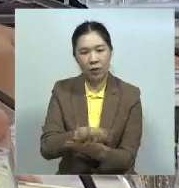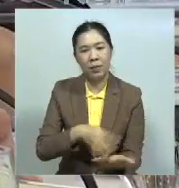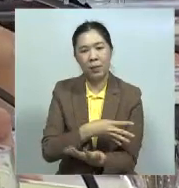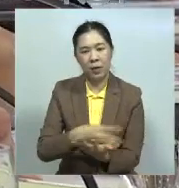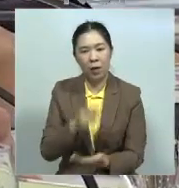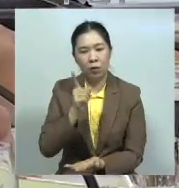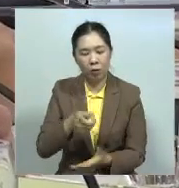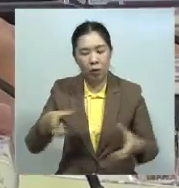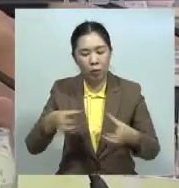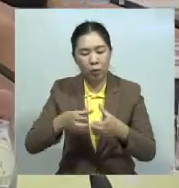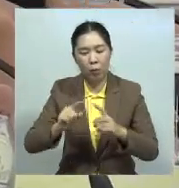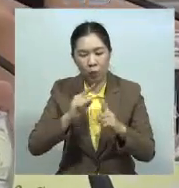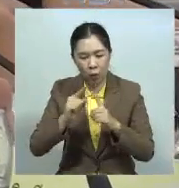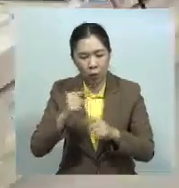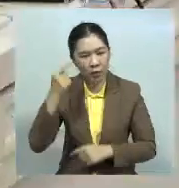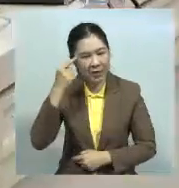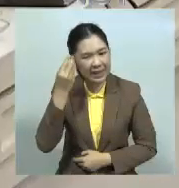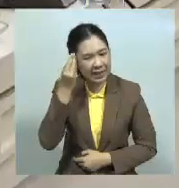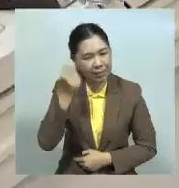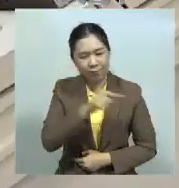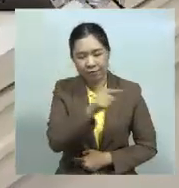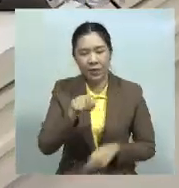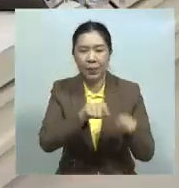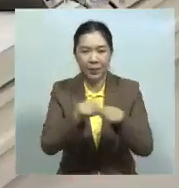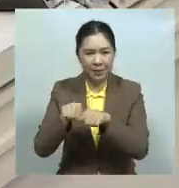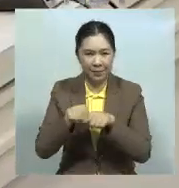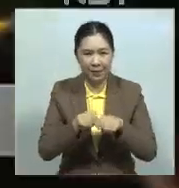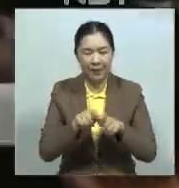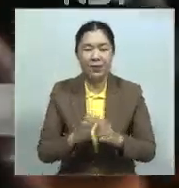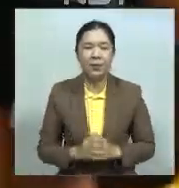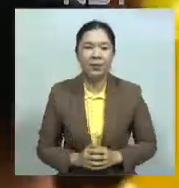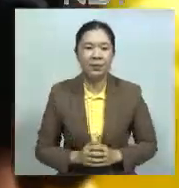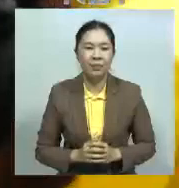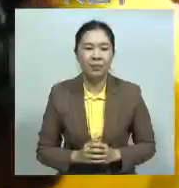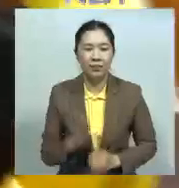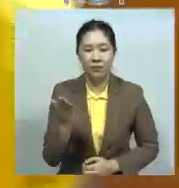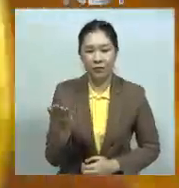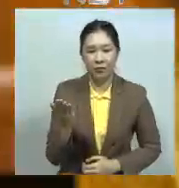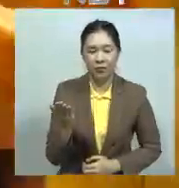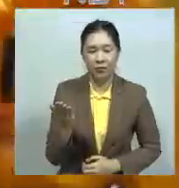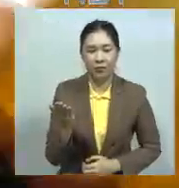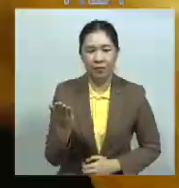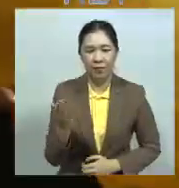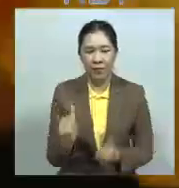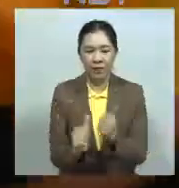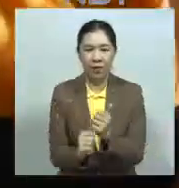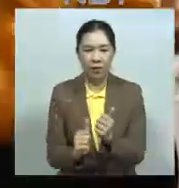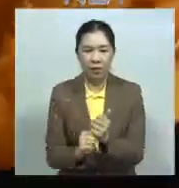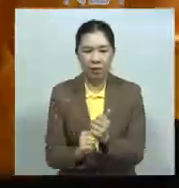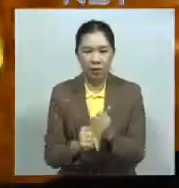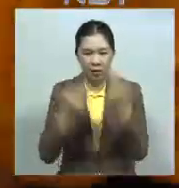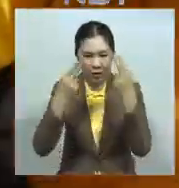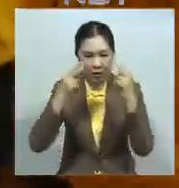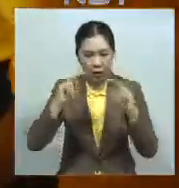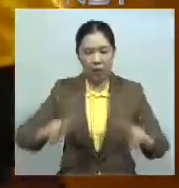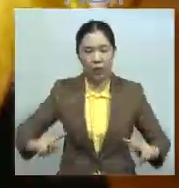องคุยกันให้เป็นในทิศทางเดียวกันด้วยค่ะ นายจุรินทร์ลักษณะวิสิทธิ์รองนายกรัฐมนตรีและรัฐมนตรีว่าการก